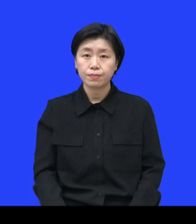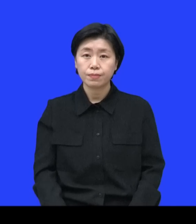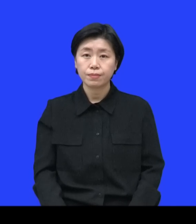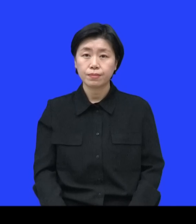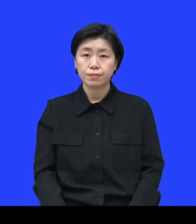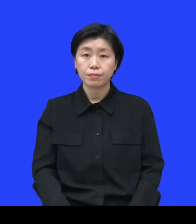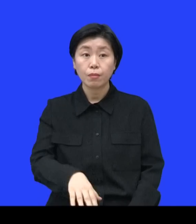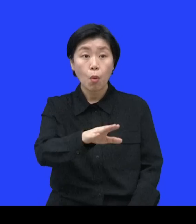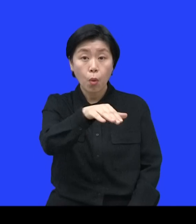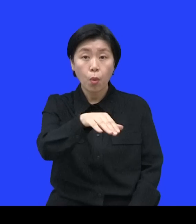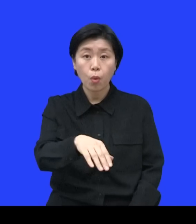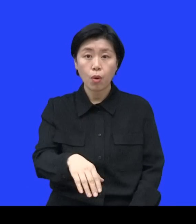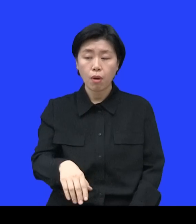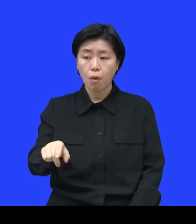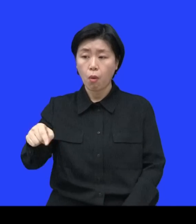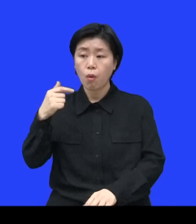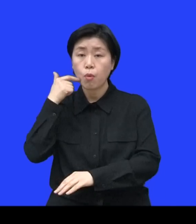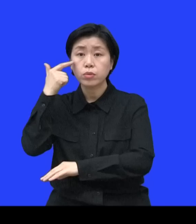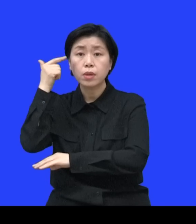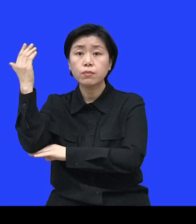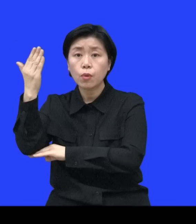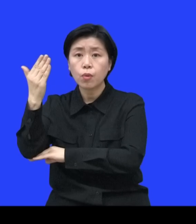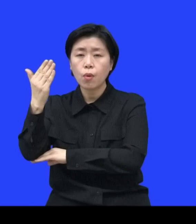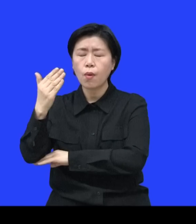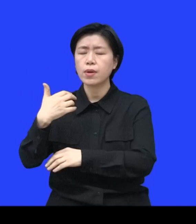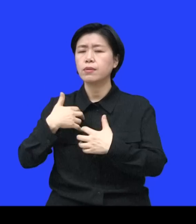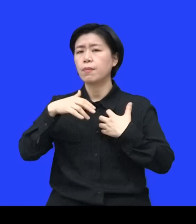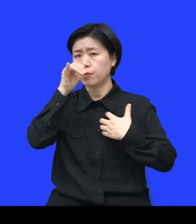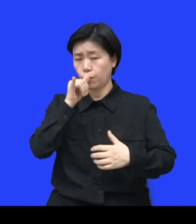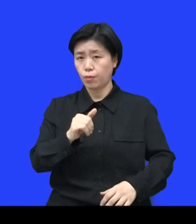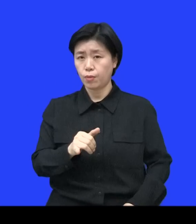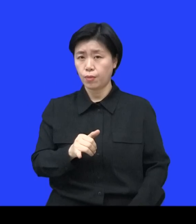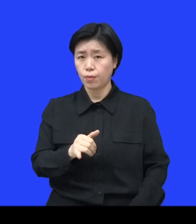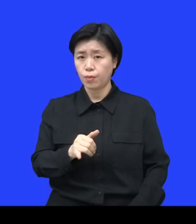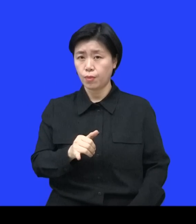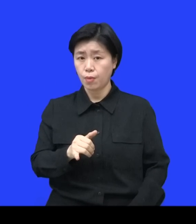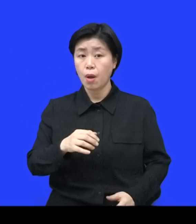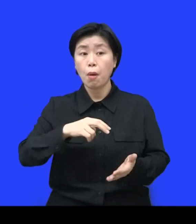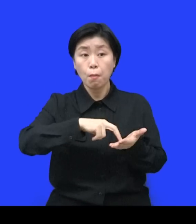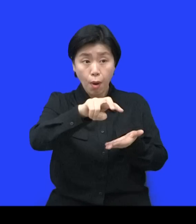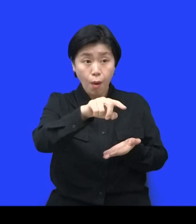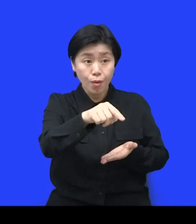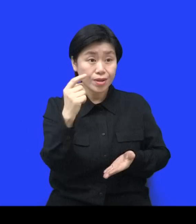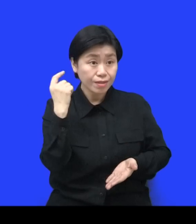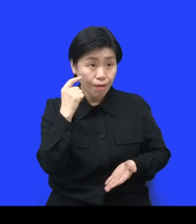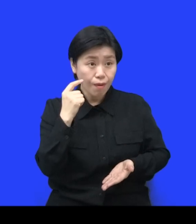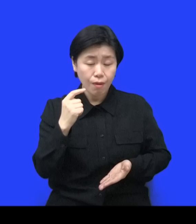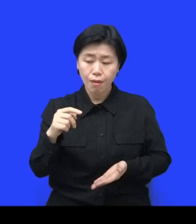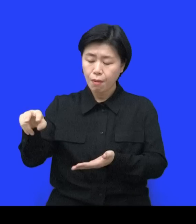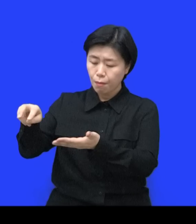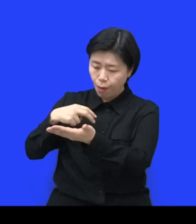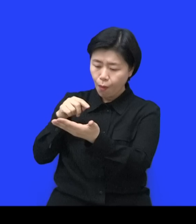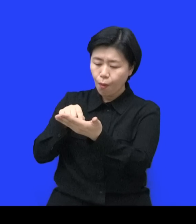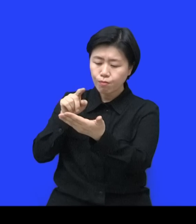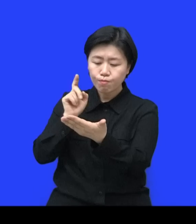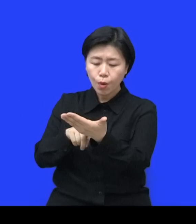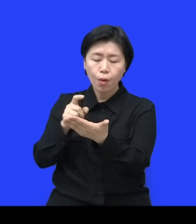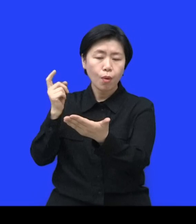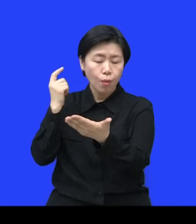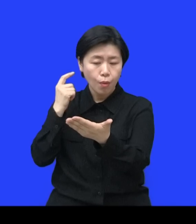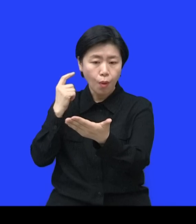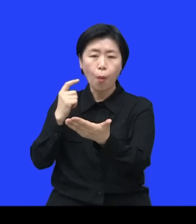뭐냐면 야, 이 목사님 설교 되게 재밌다. 맞아요. 이 목사님 설교 보내줄게. 이거 좀 들어봐. 오, 재밌네?